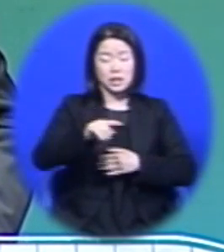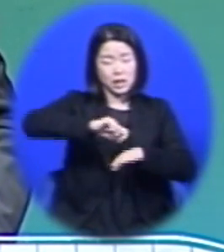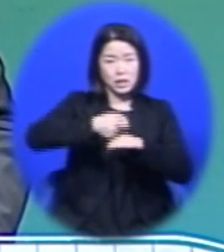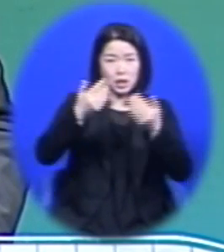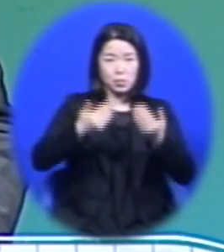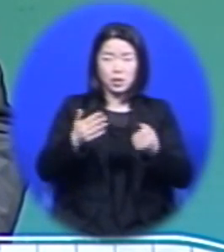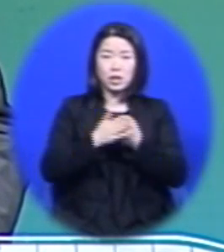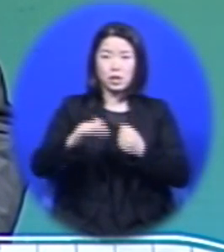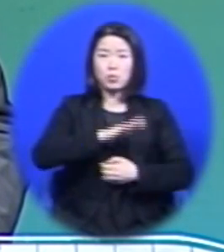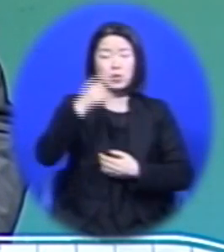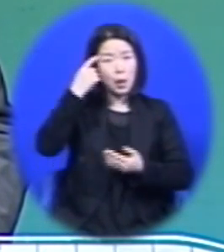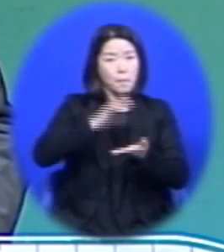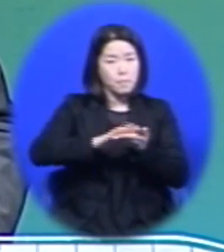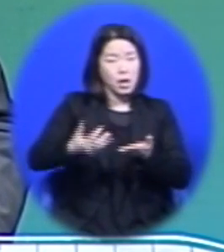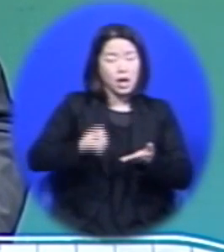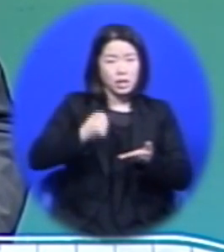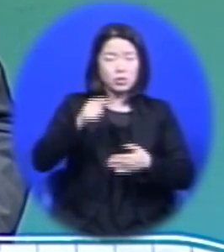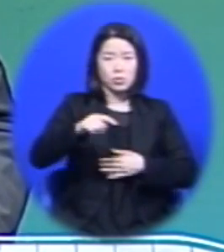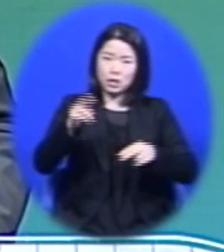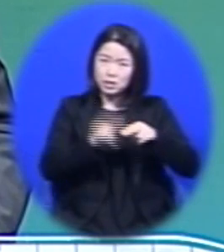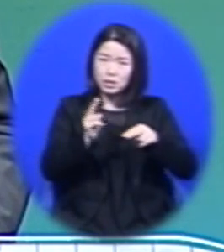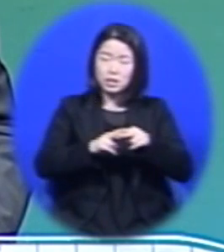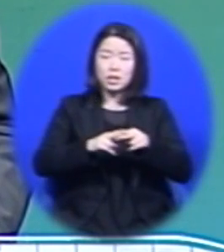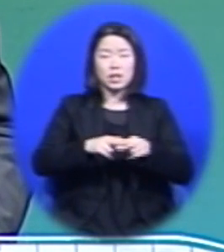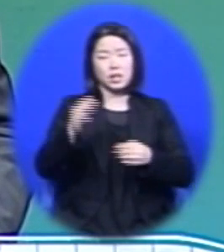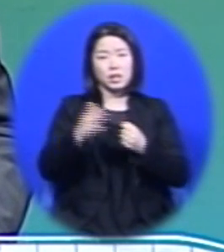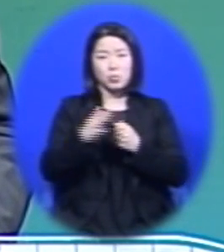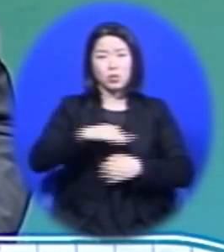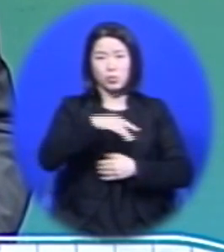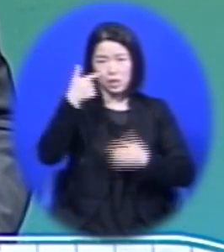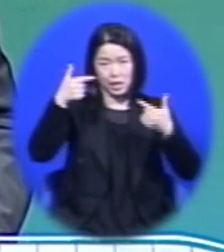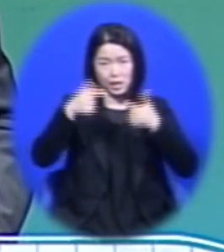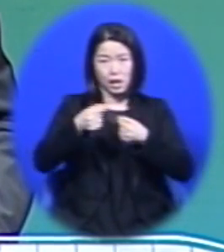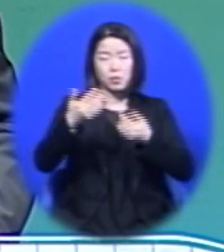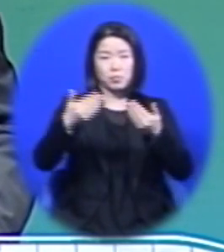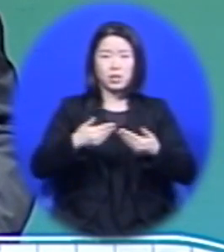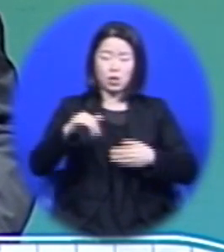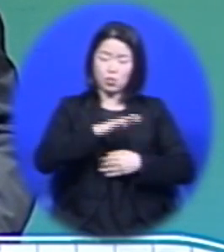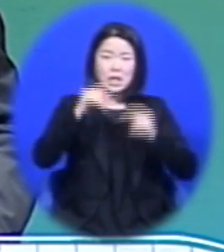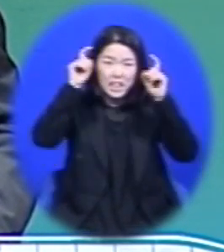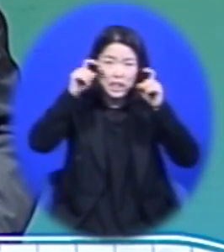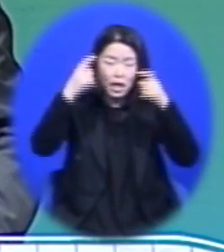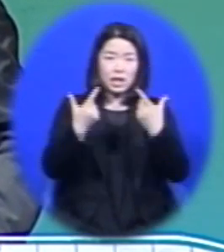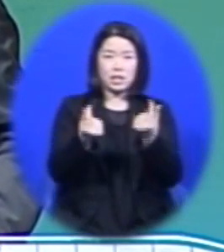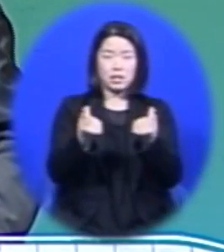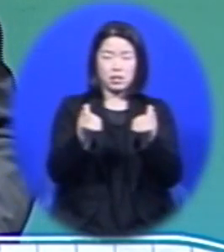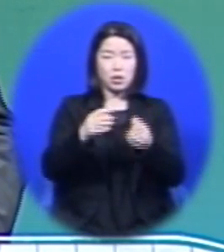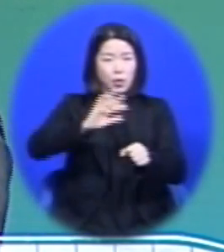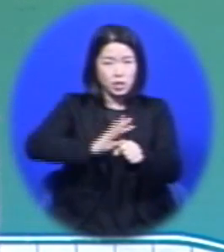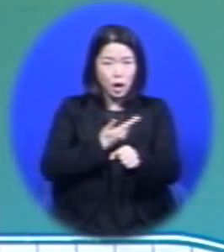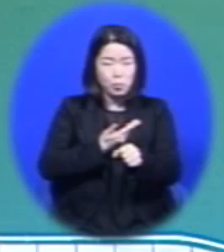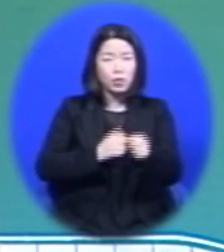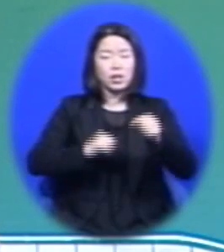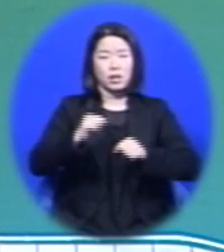우리가 평화를 누리고 그가 채찍에 맞음으로 우리가 나음을 입었도다. 우리는 다 양 같아서 그릇 행하여 각기